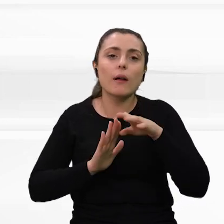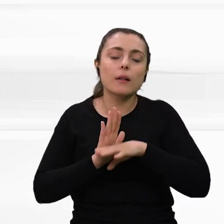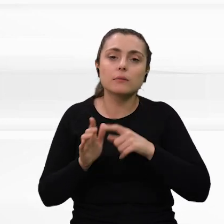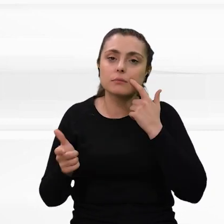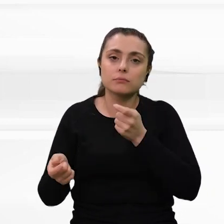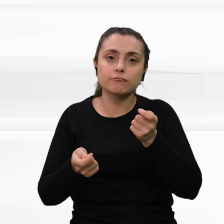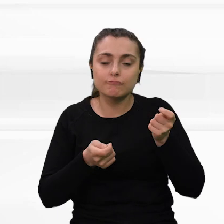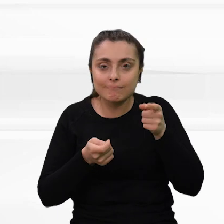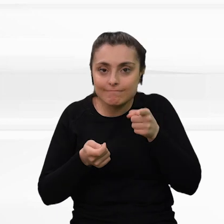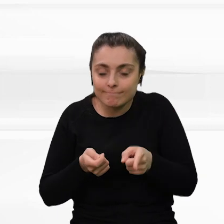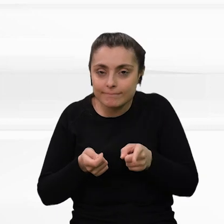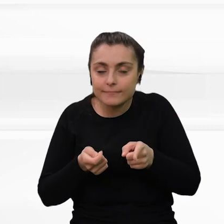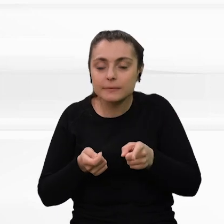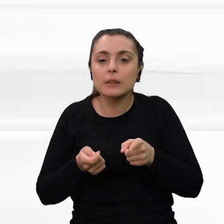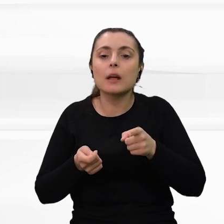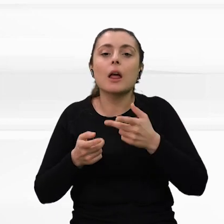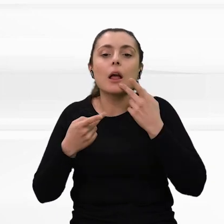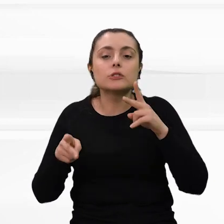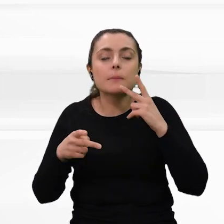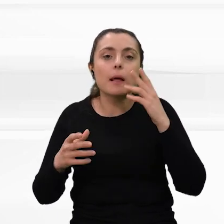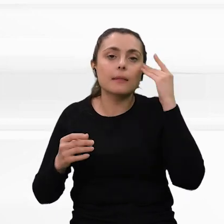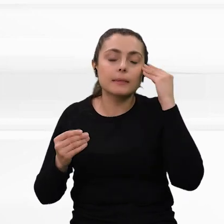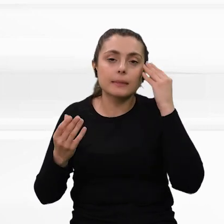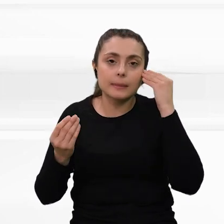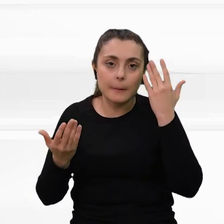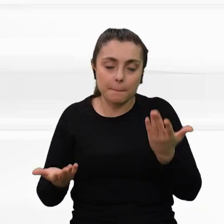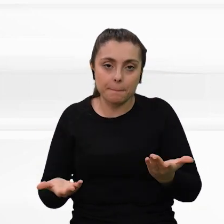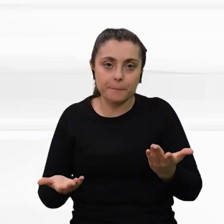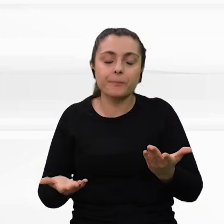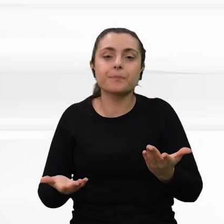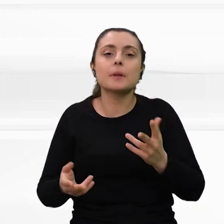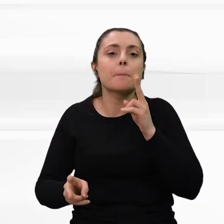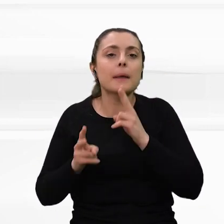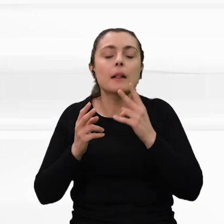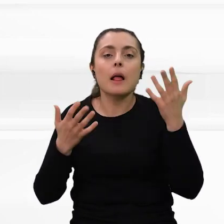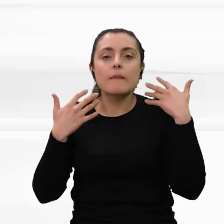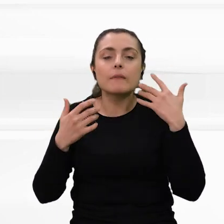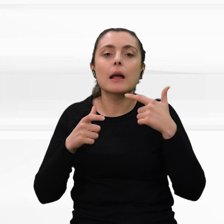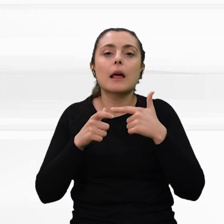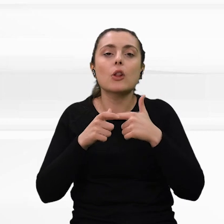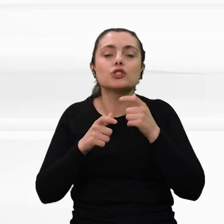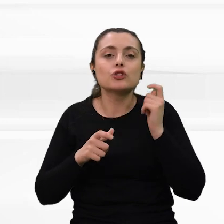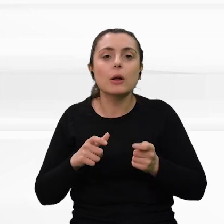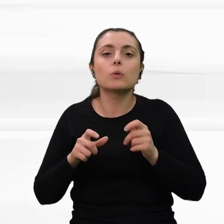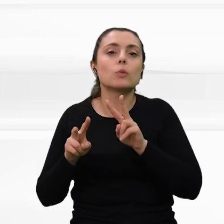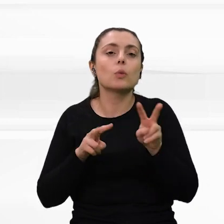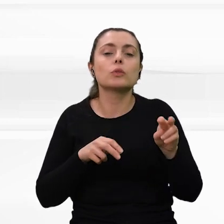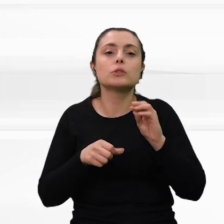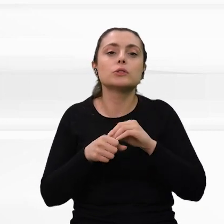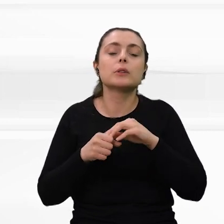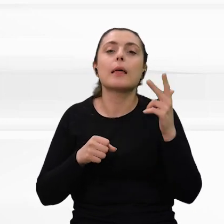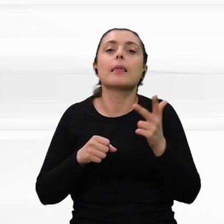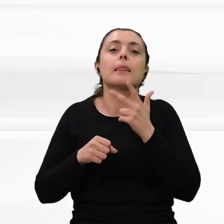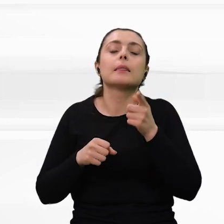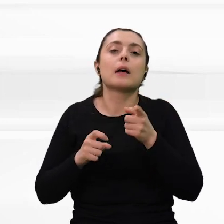ilkesi göz önünde tutularak açıklanmasıyla anlamdır anlamlandırır belirli iklimsel ve ekolojik şartların olaylar